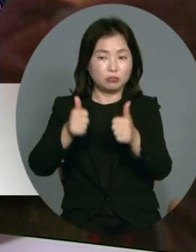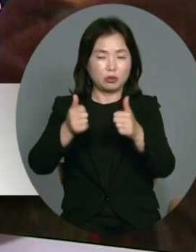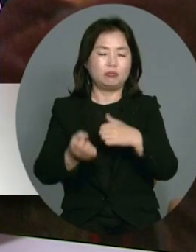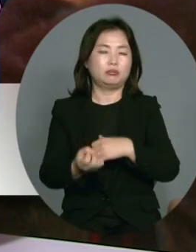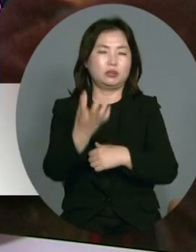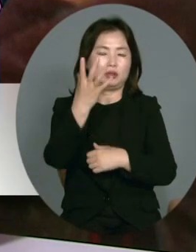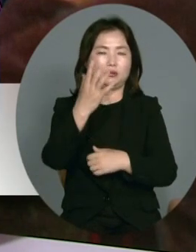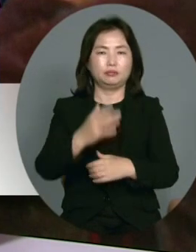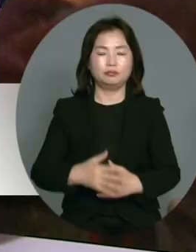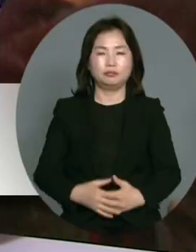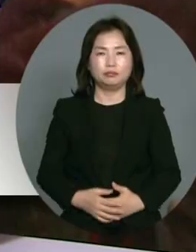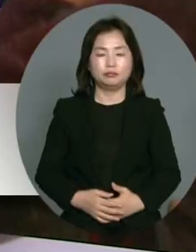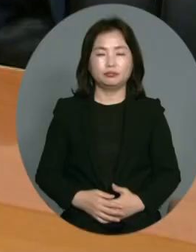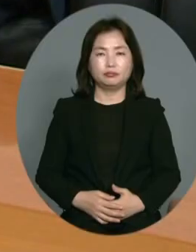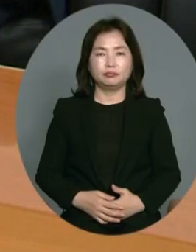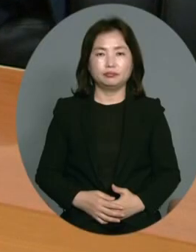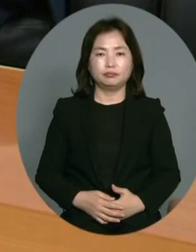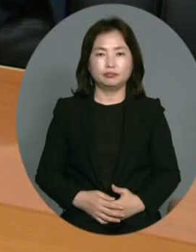김은혜 기자입니다.